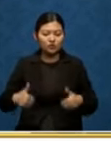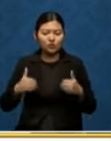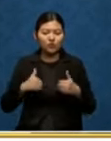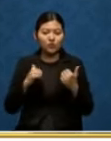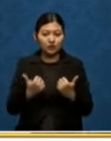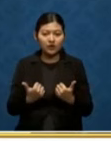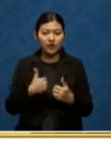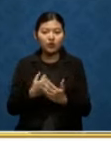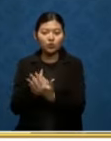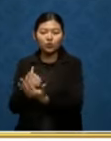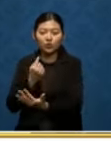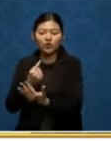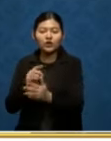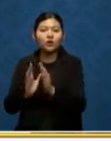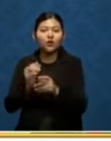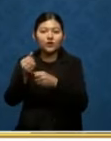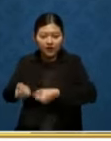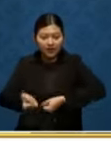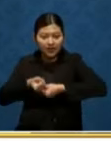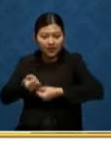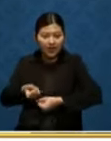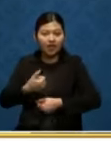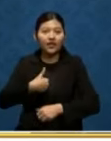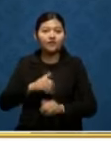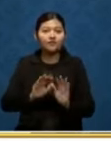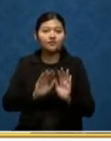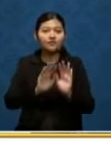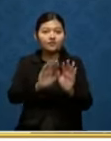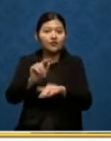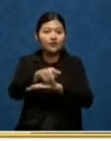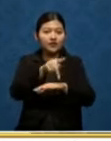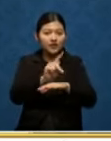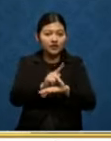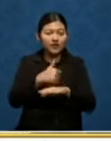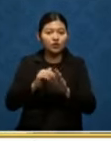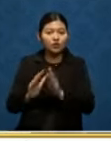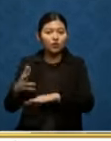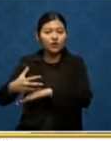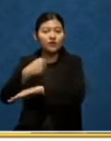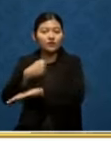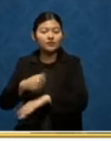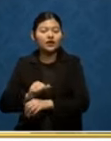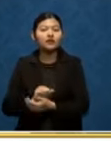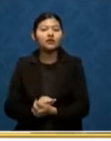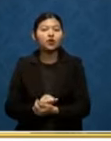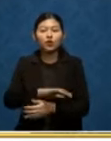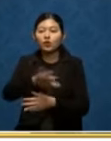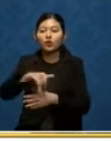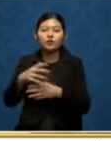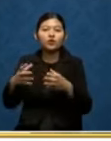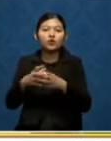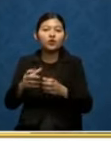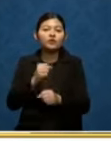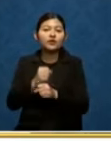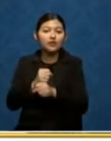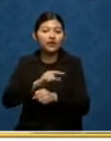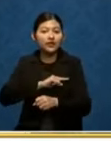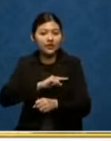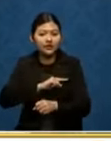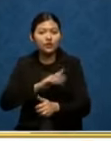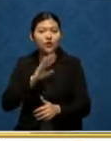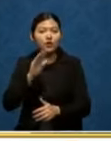ตัวแทนของพี่น้องชาวเกษตรกรก็อยากจะบ่งบอกท่านประธานถึงผู้ที่มีอำนาจในส่วนเกี่ยวข้องทั้งหมดว่าต่อไปข้างหน้า